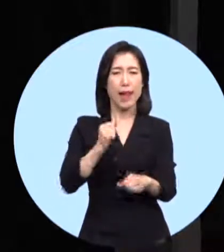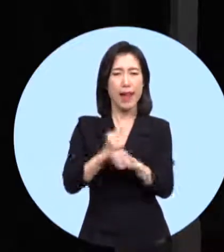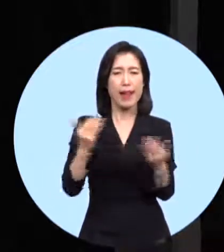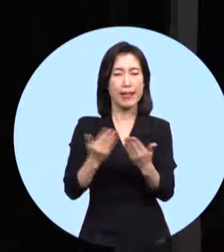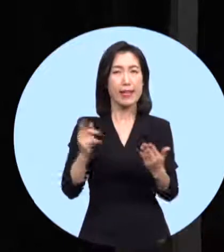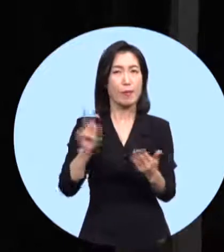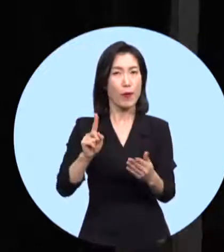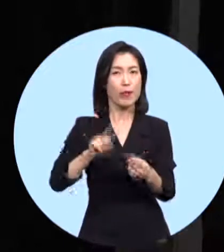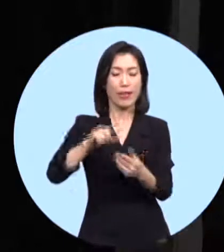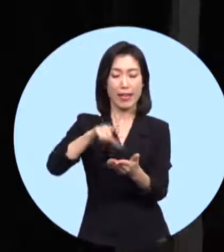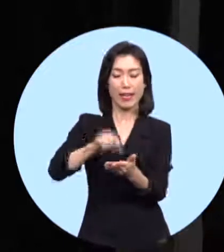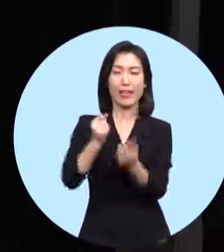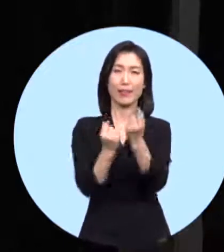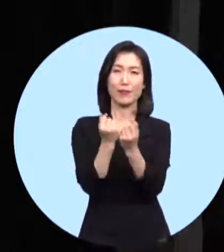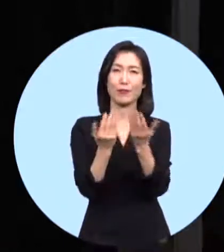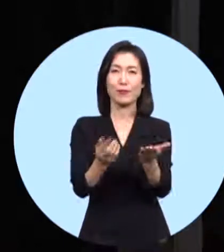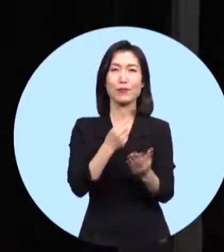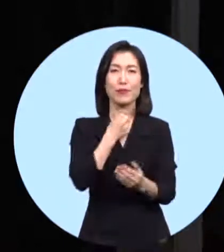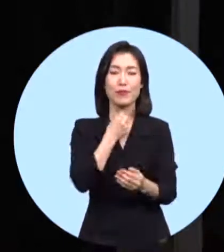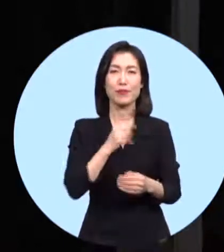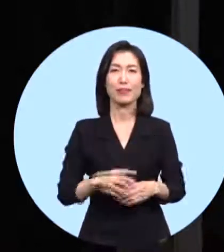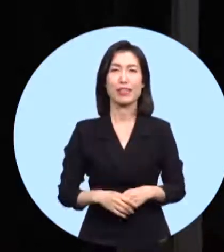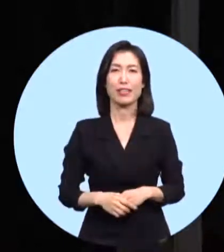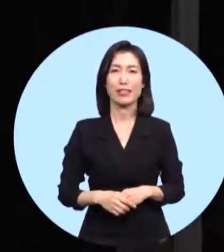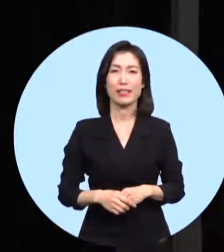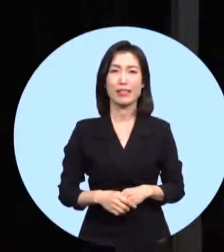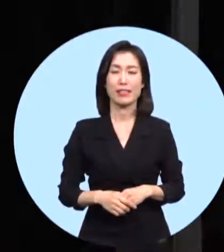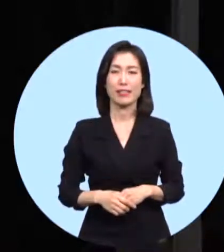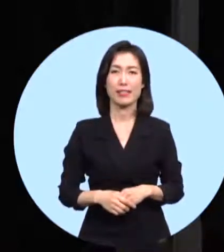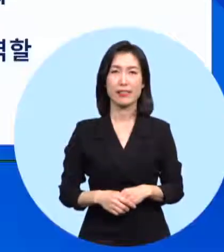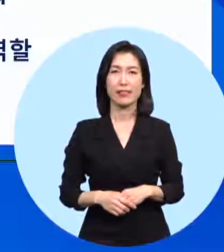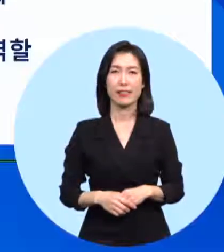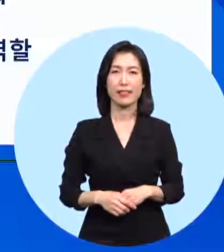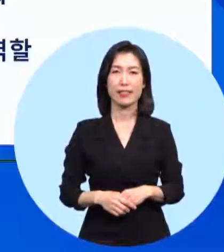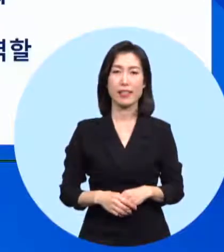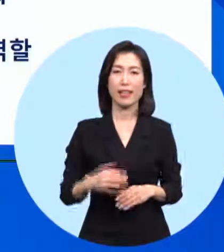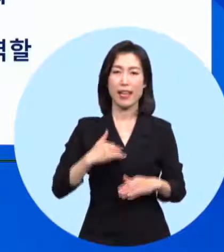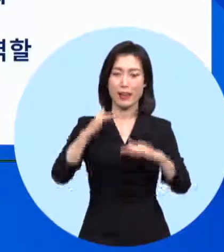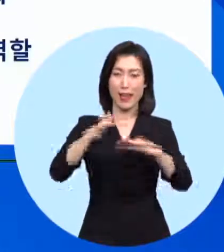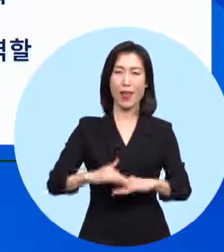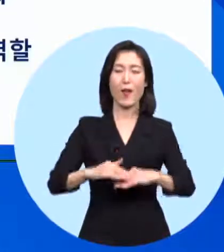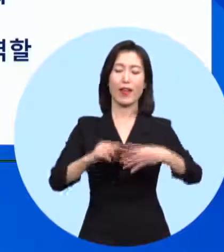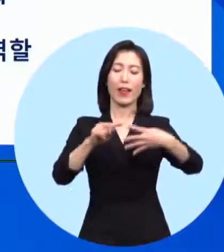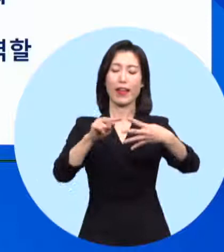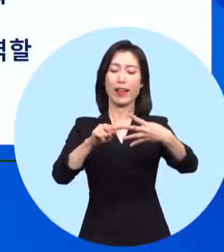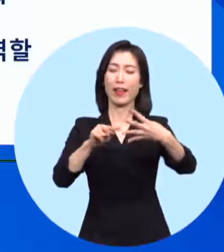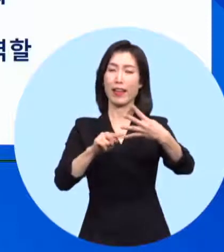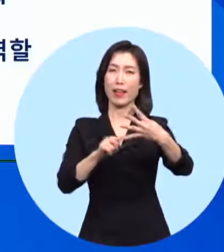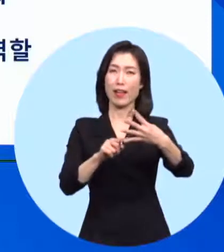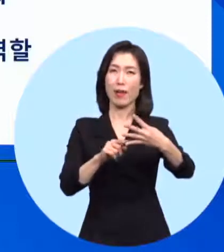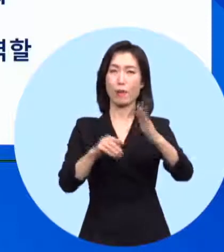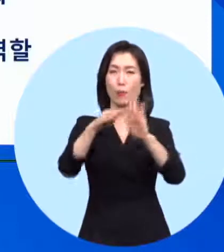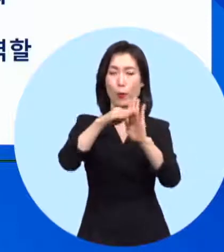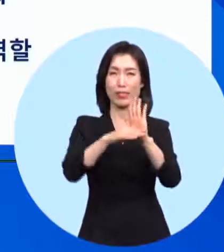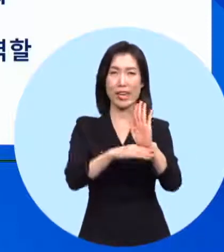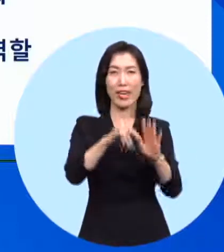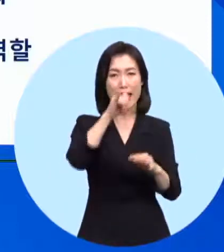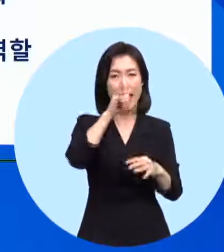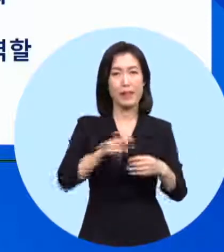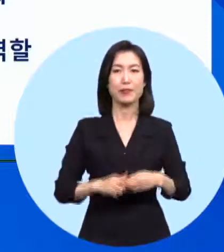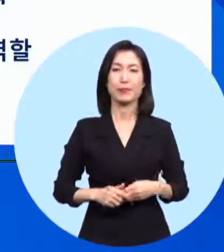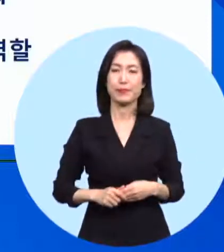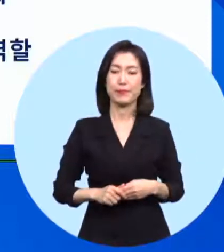되는지를 간략하게 소개해 드리도록 하겠습니다. 제 내용은 크게 4가지 파트로 이루어졌는데요.